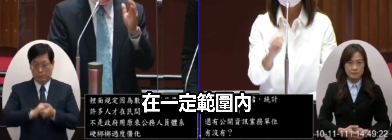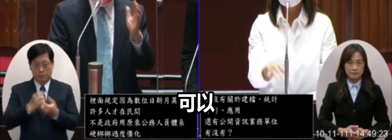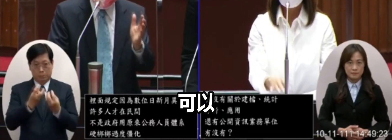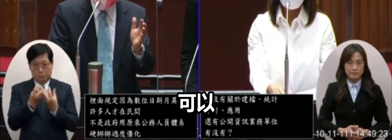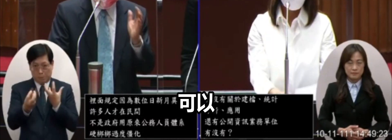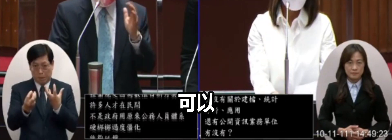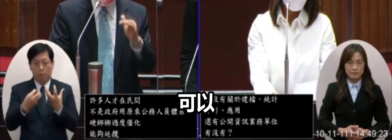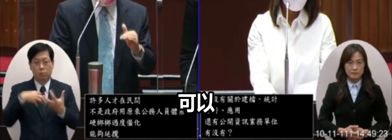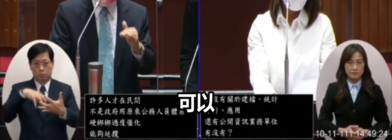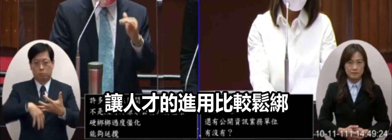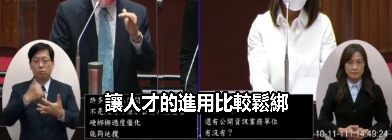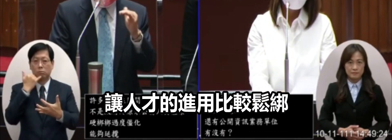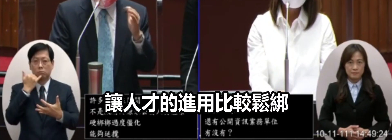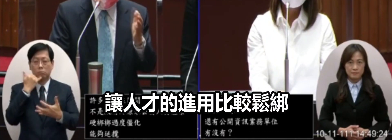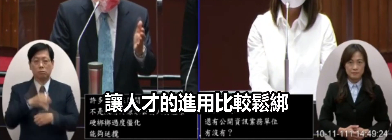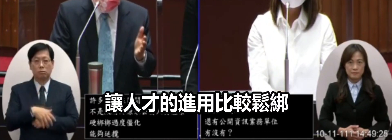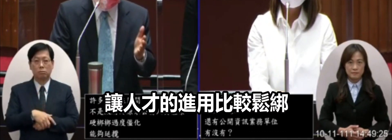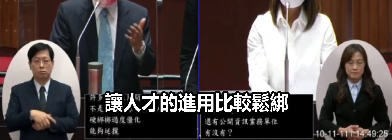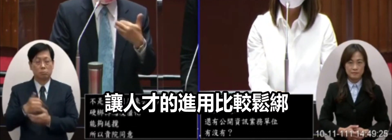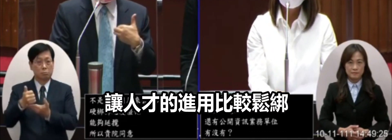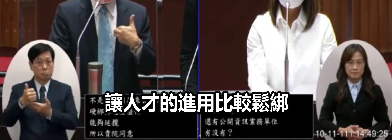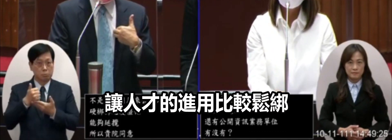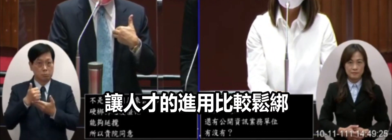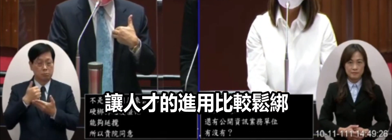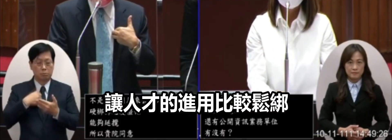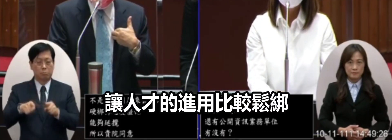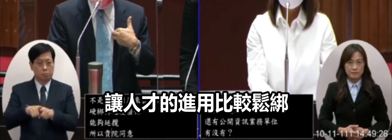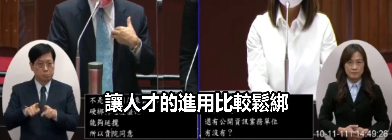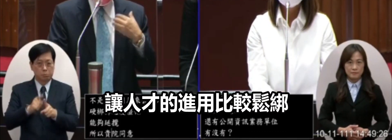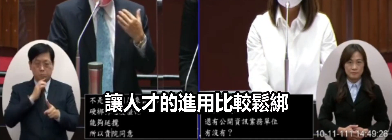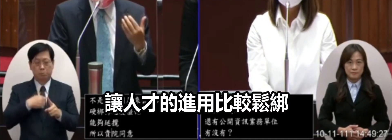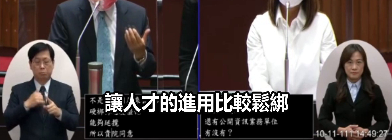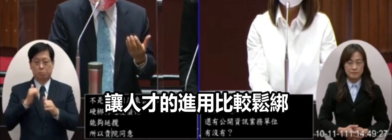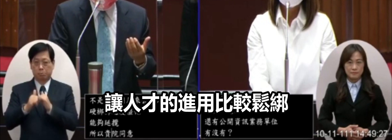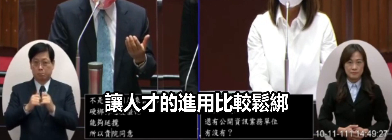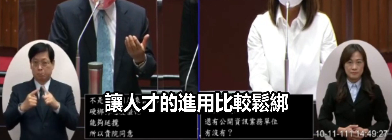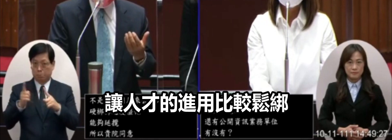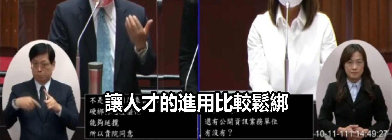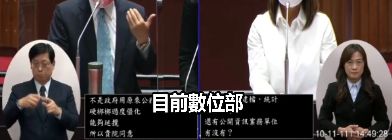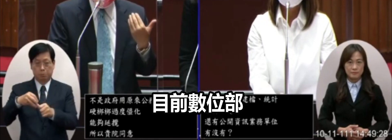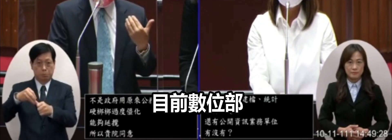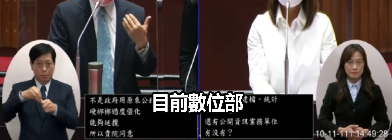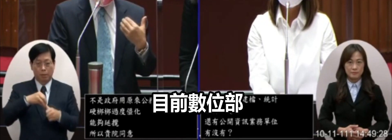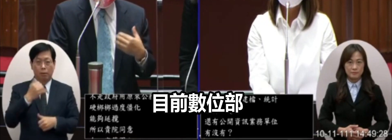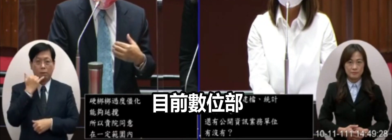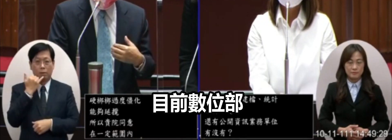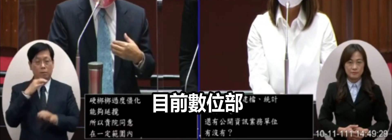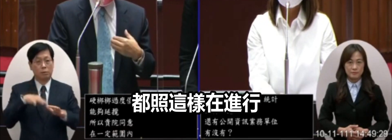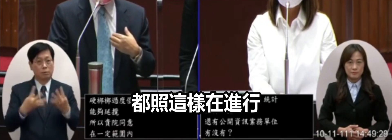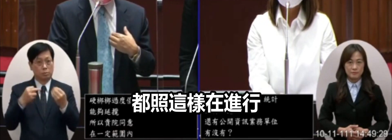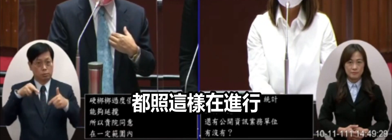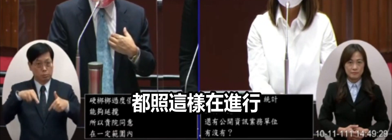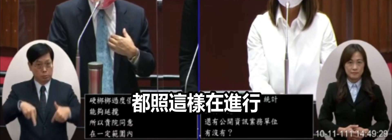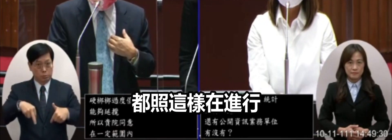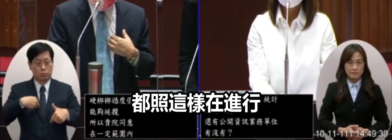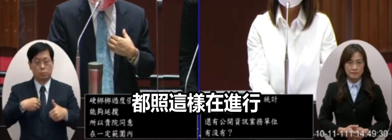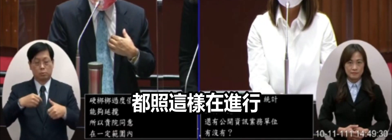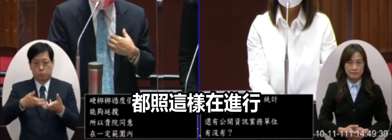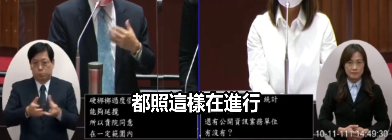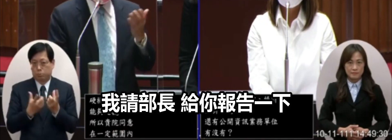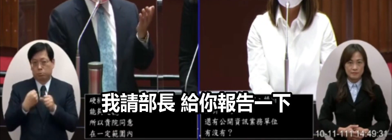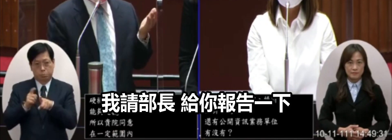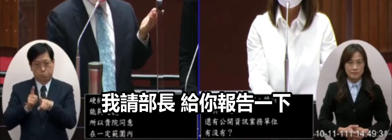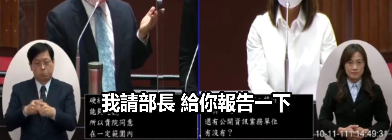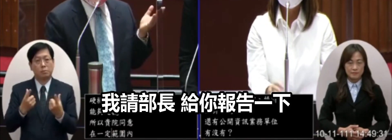内可以让人才的禁用比较松绑，目前数位部都照这样在进